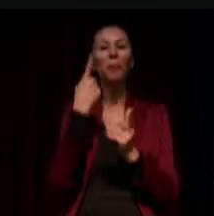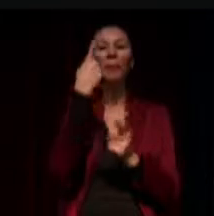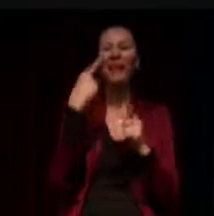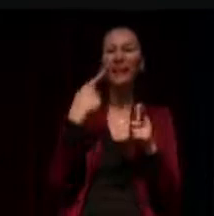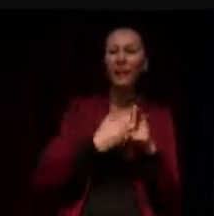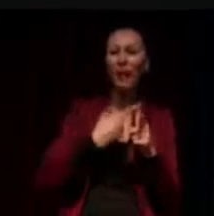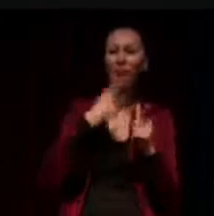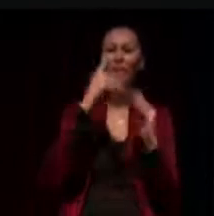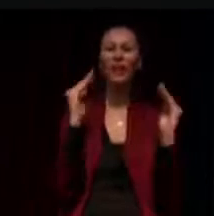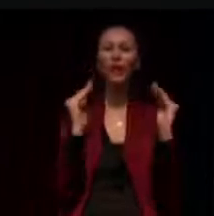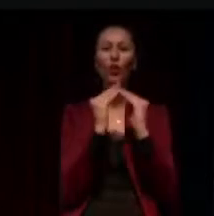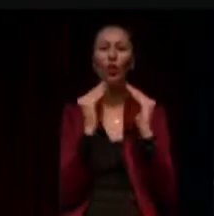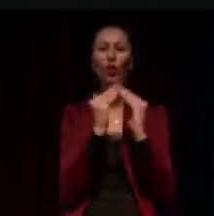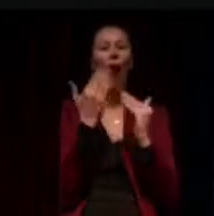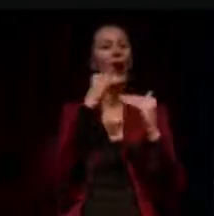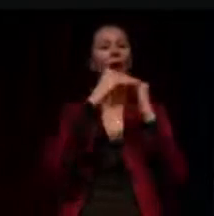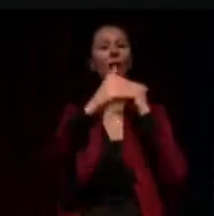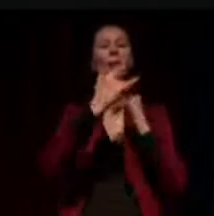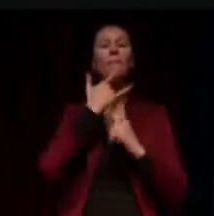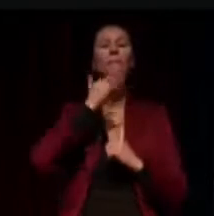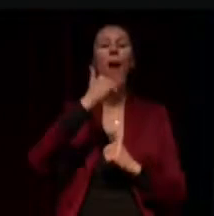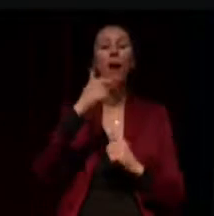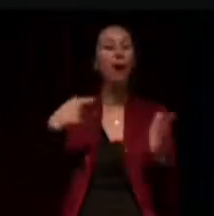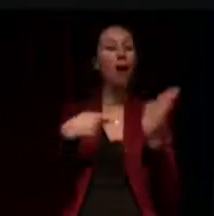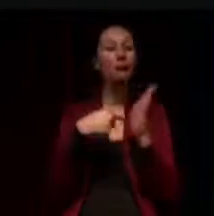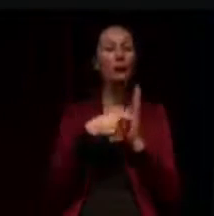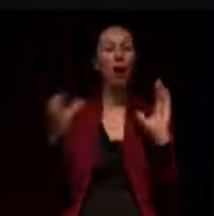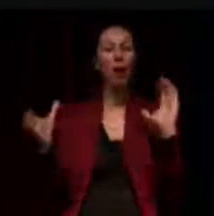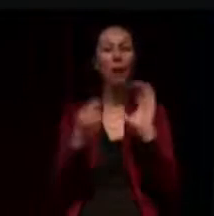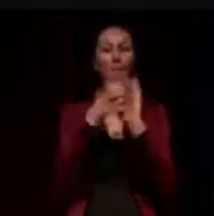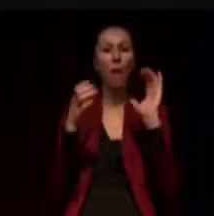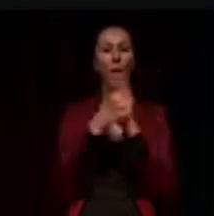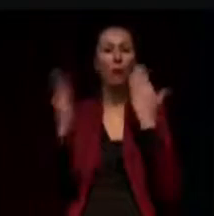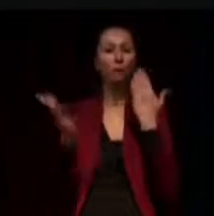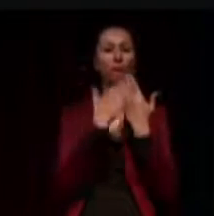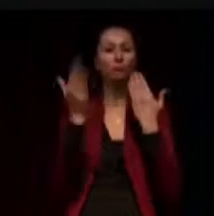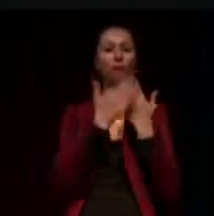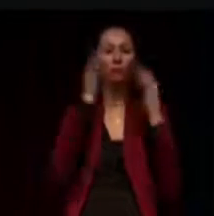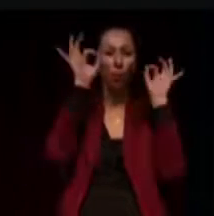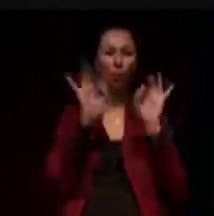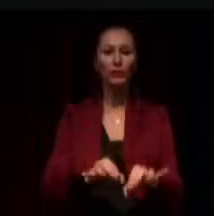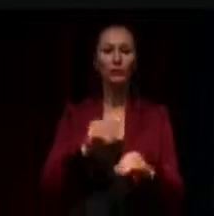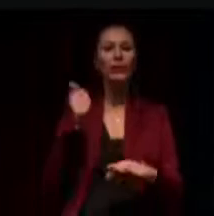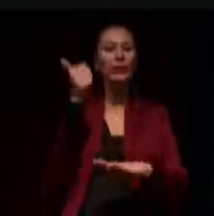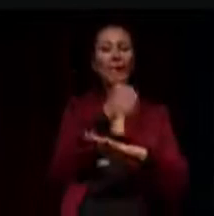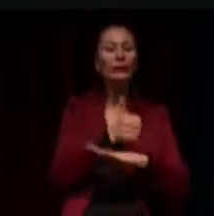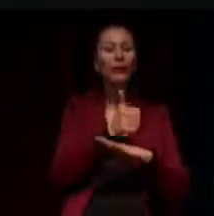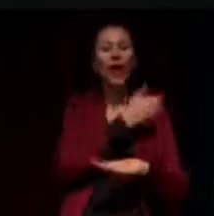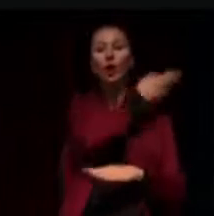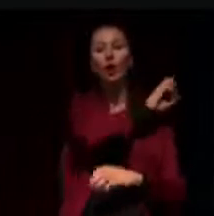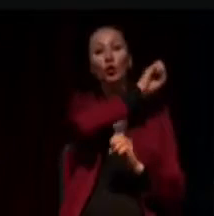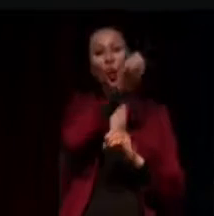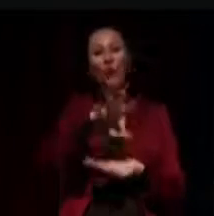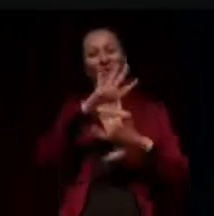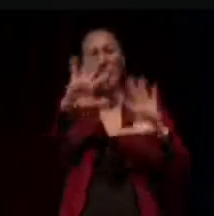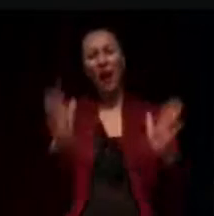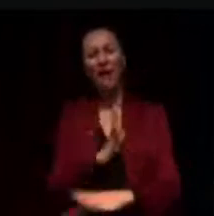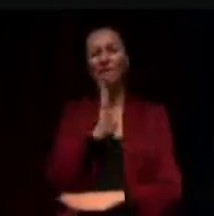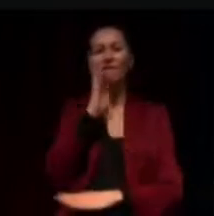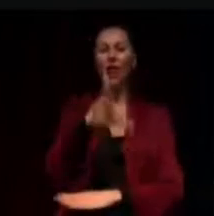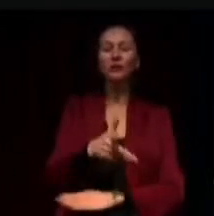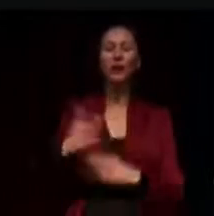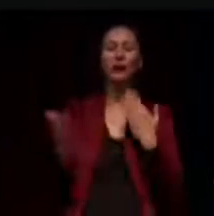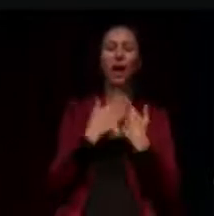kira, bir yuva ve halkın bakkalı kampanyalarıyla iktidarın gönderdiğinden daha